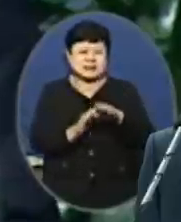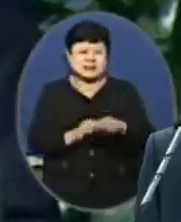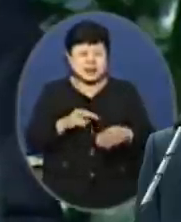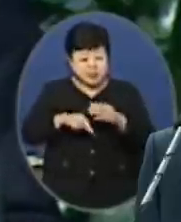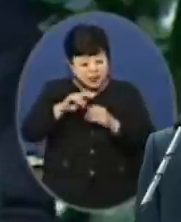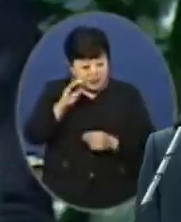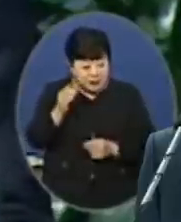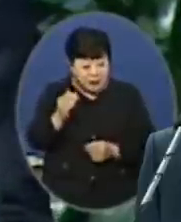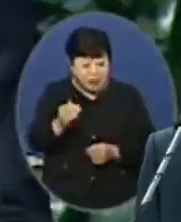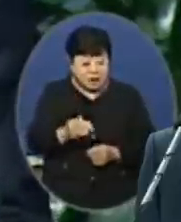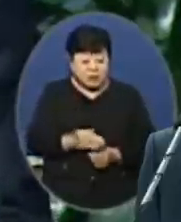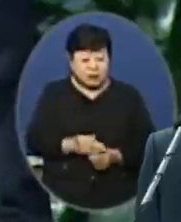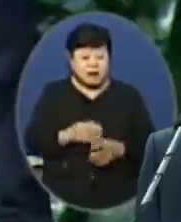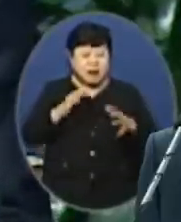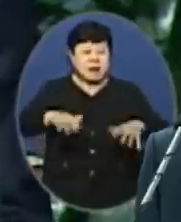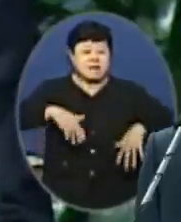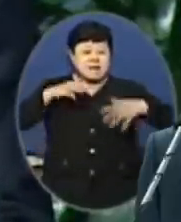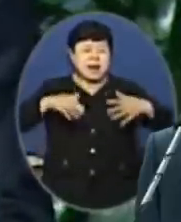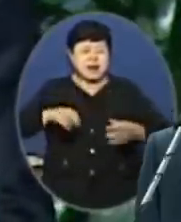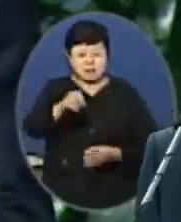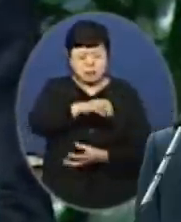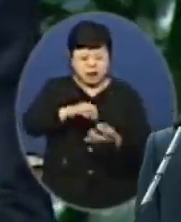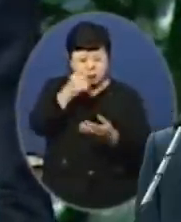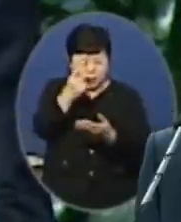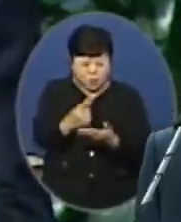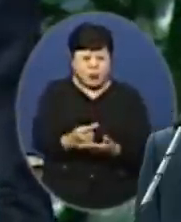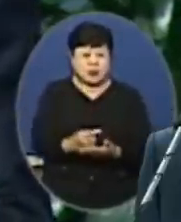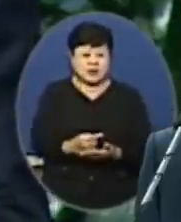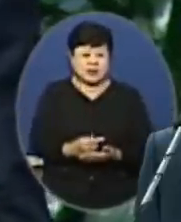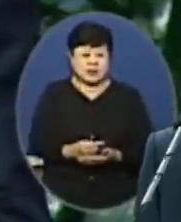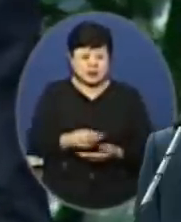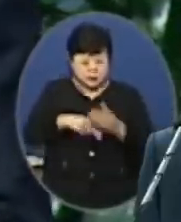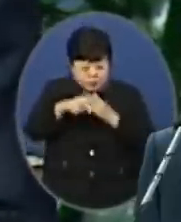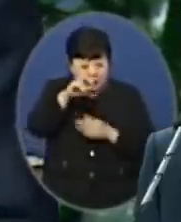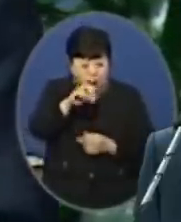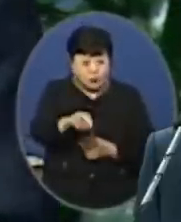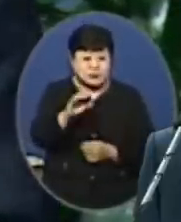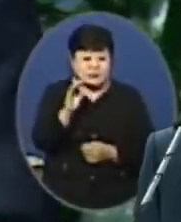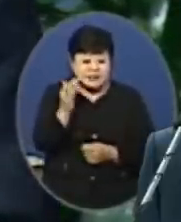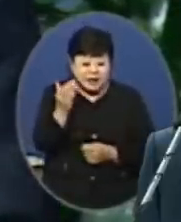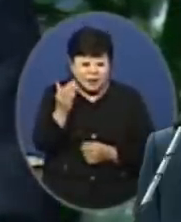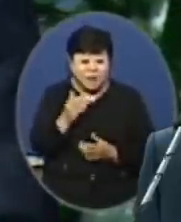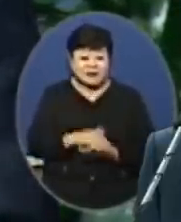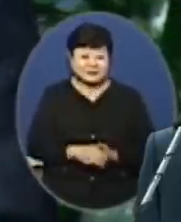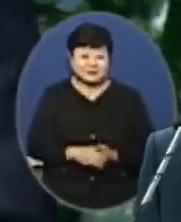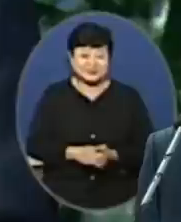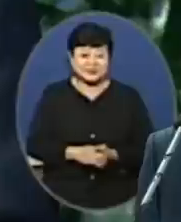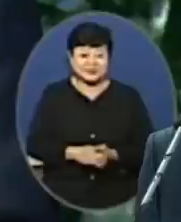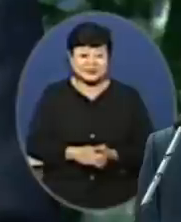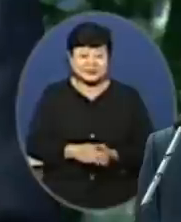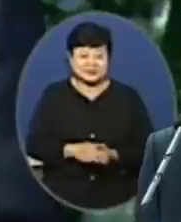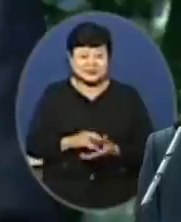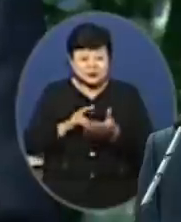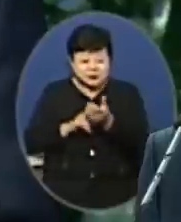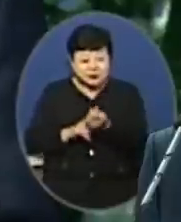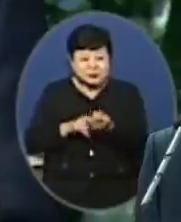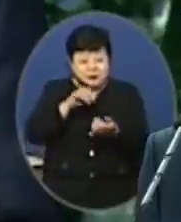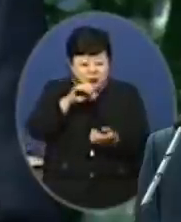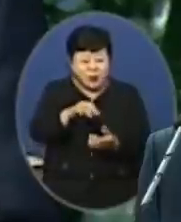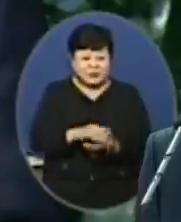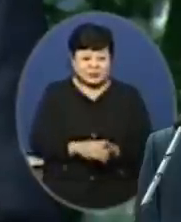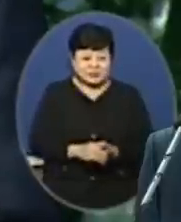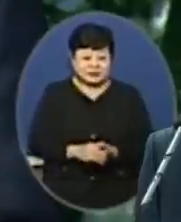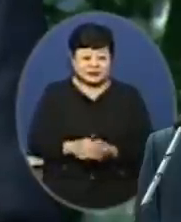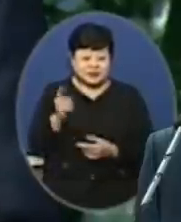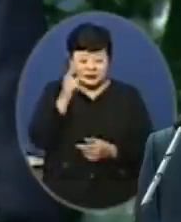되고 광풍이 불어왔을 때도 사이클론에 피할처가 된 피난처. 요새는 적군